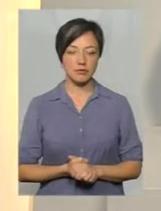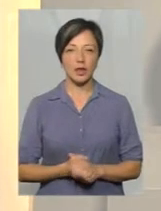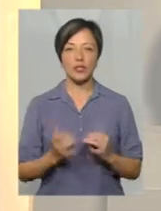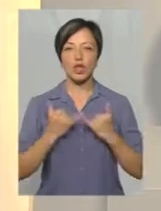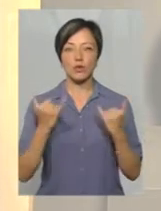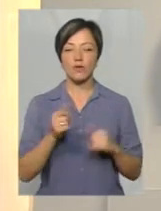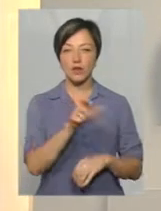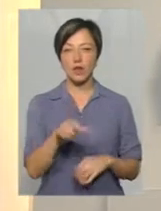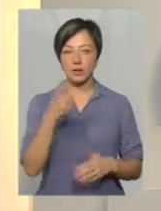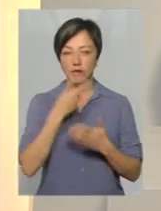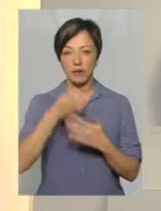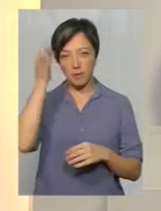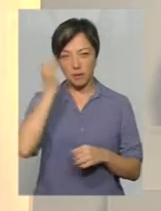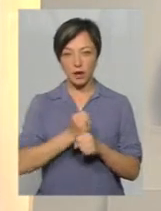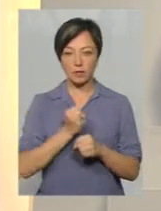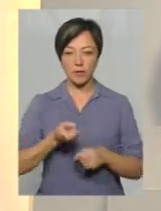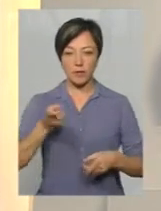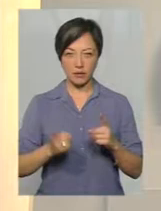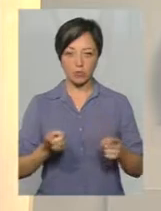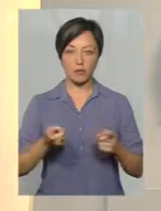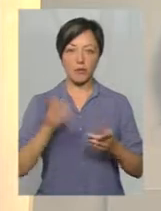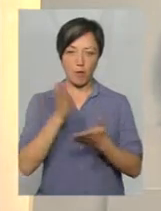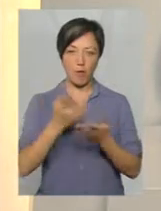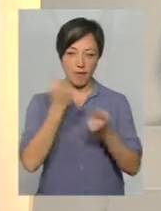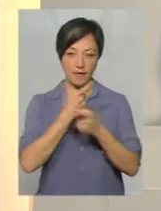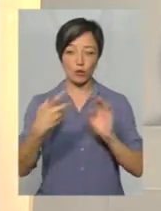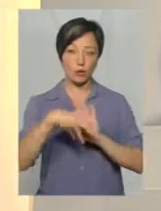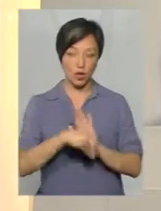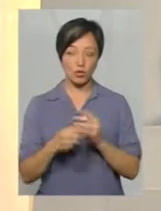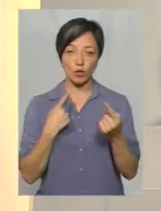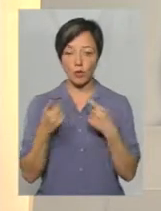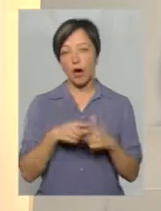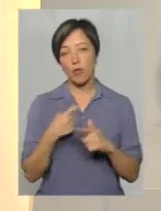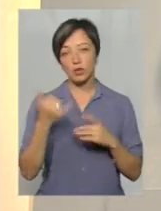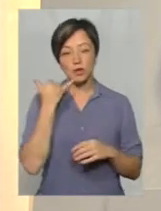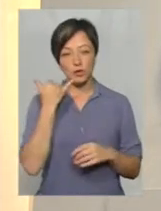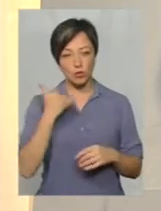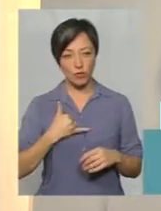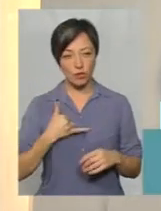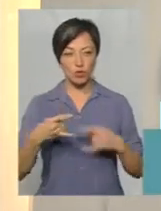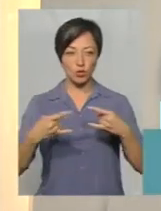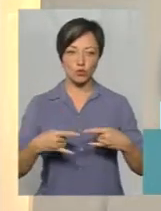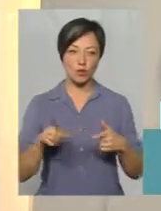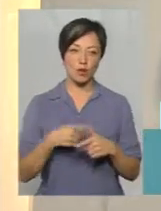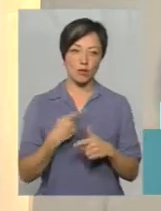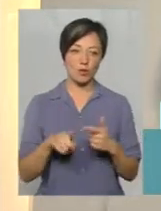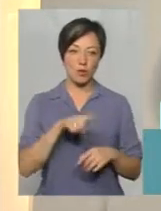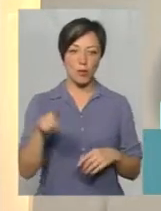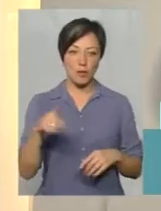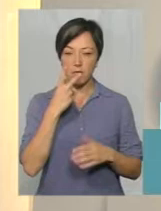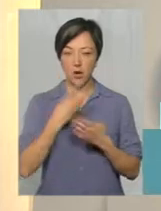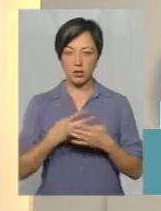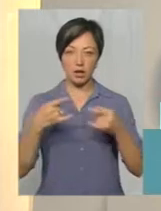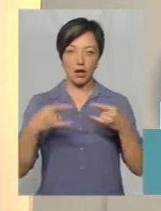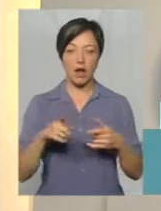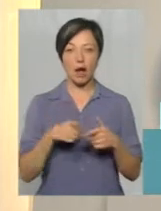Шановні глядачі, нагадую, ми працюємо наживо. Ви можете долучатися до розмови або зателефонувавши у студію за номером, який ви